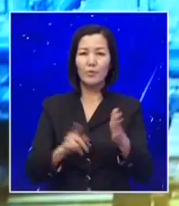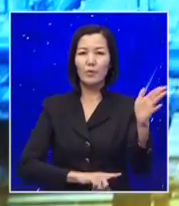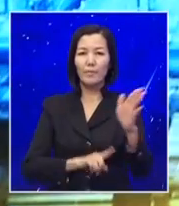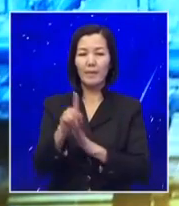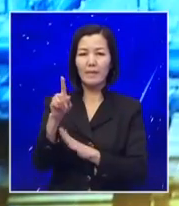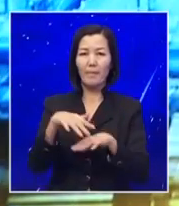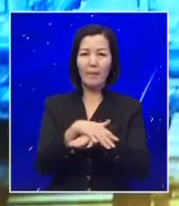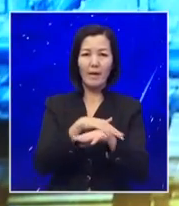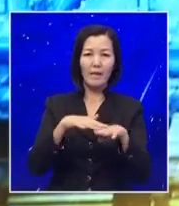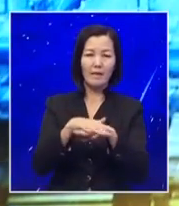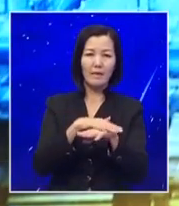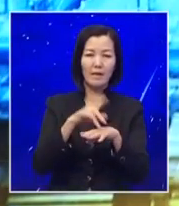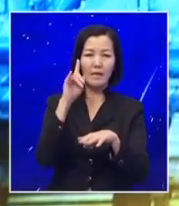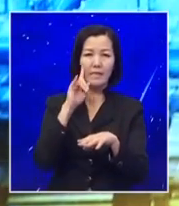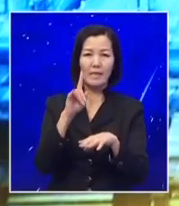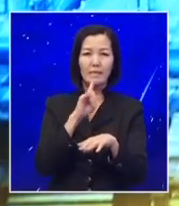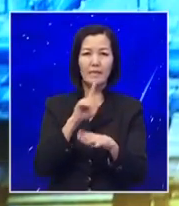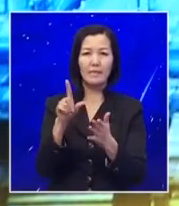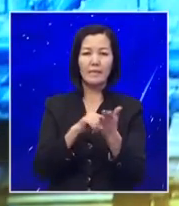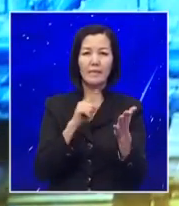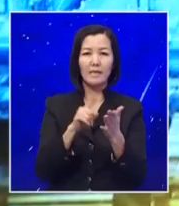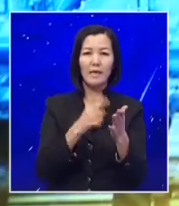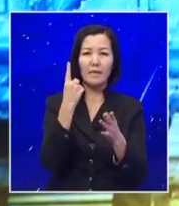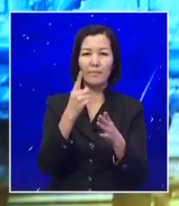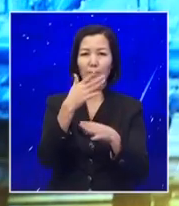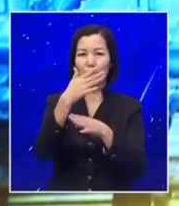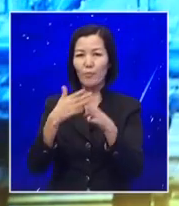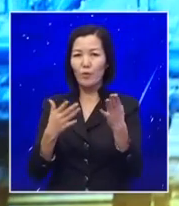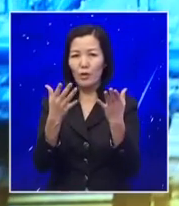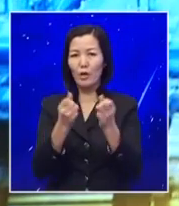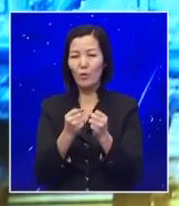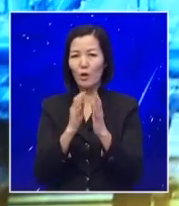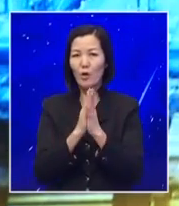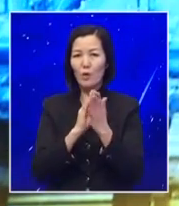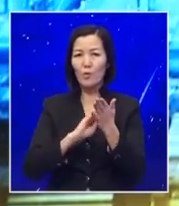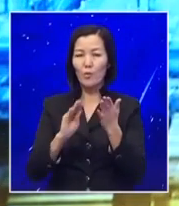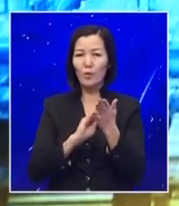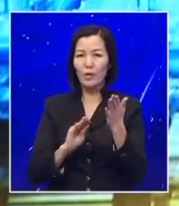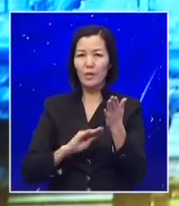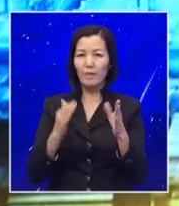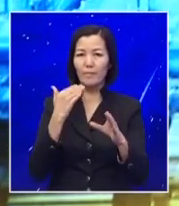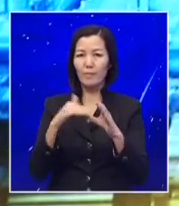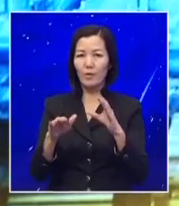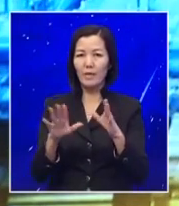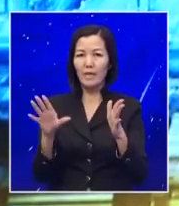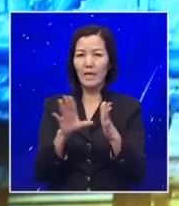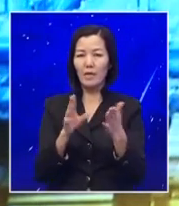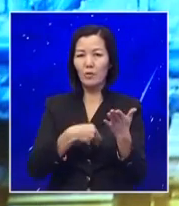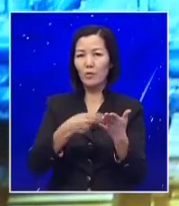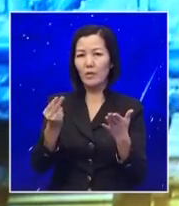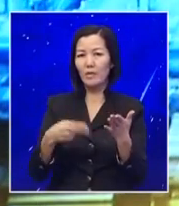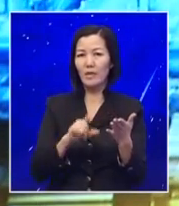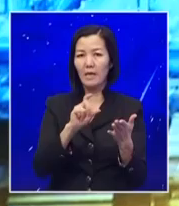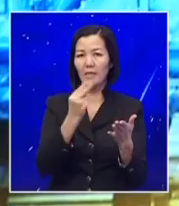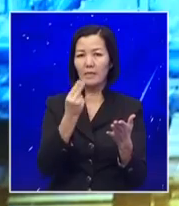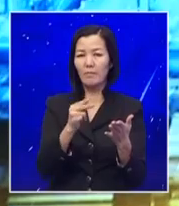Бүгіннен бастап отандастарымыз зейнетақының бір бөлігін алуға өтінім тастай алады. Ол үшін міндетті түрде электронды қолтаңба болу керек.